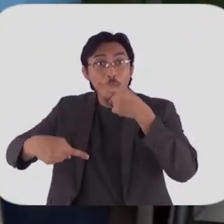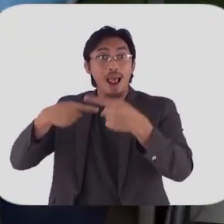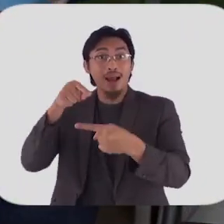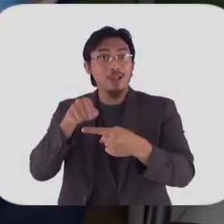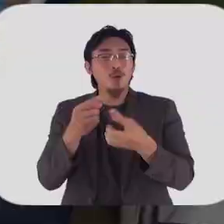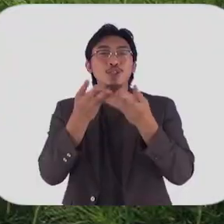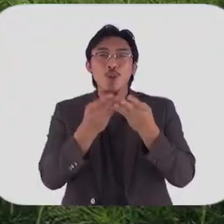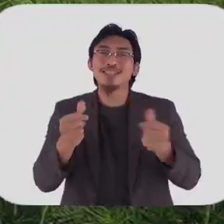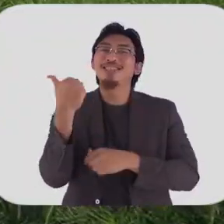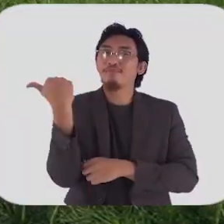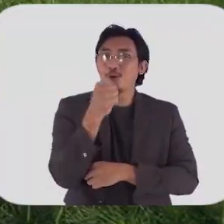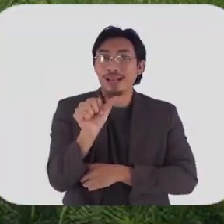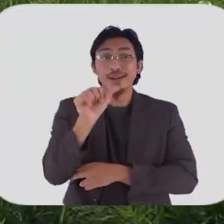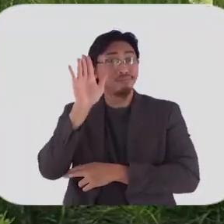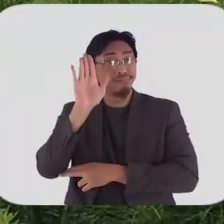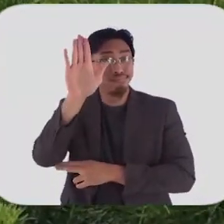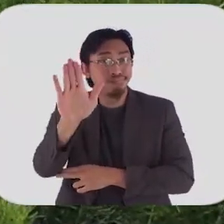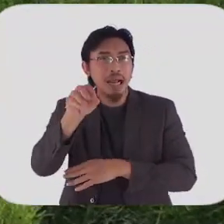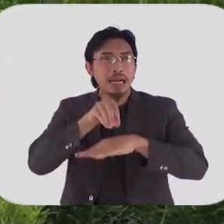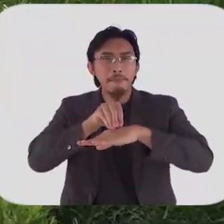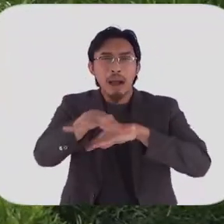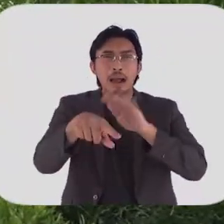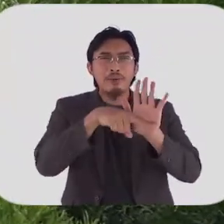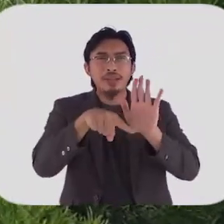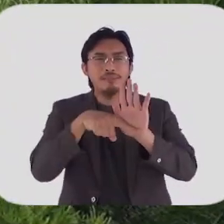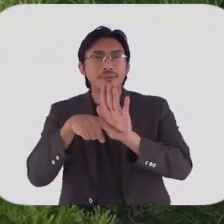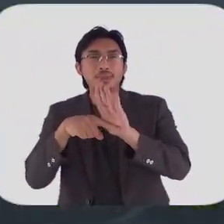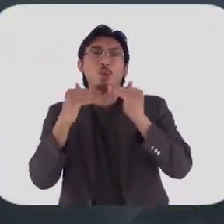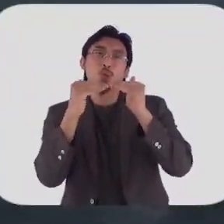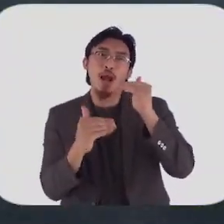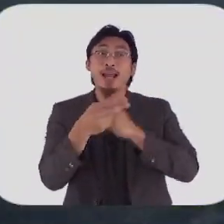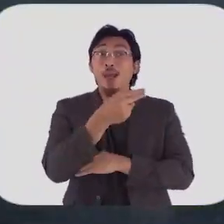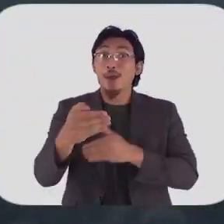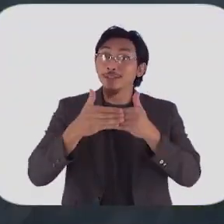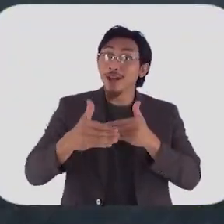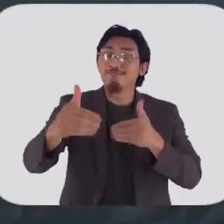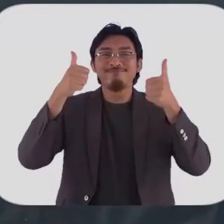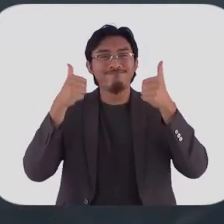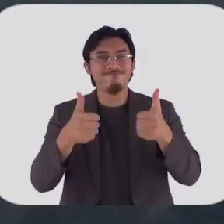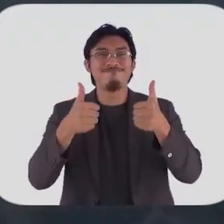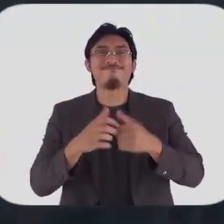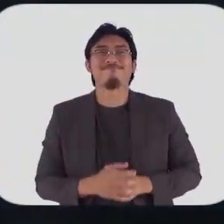satu solusi modern untuk mengurangi dampak negatif dan mendukung Indonesia menuju keberlanjutan.